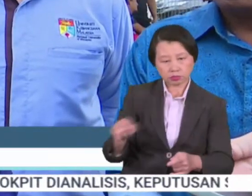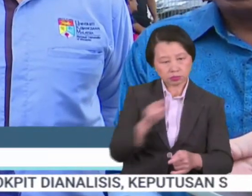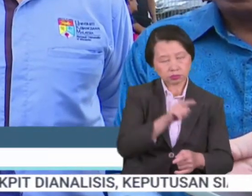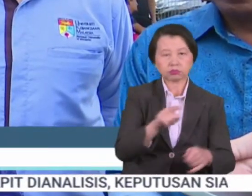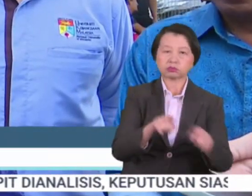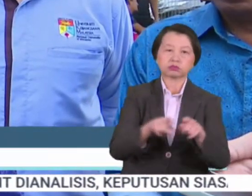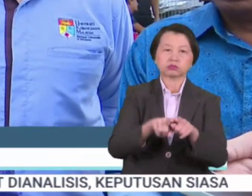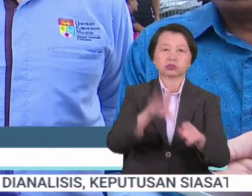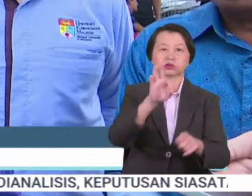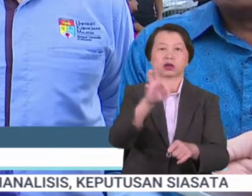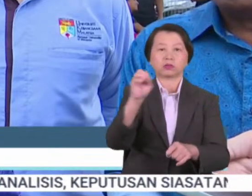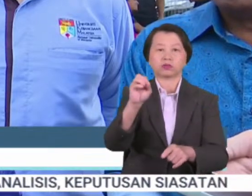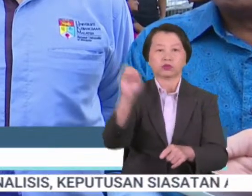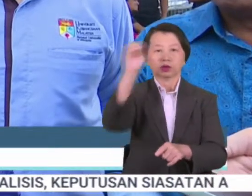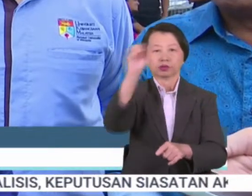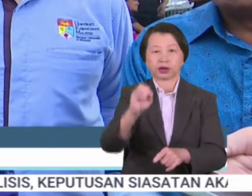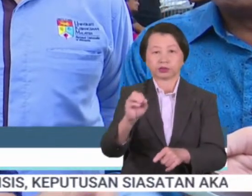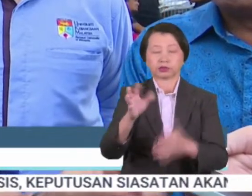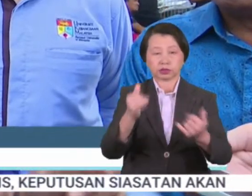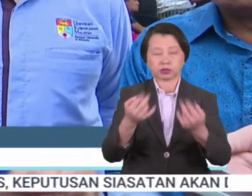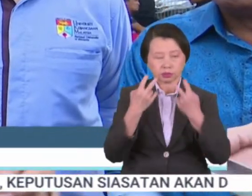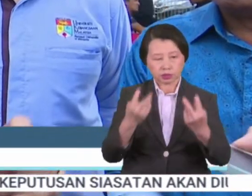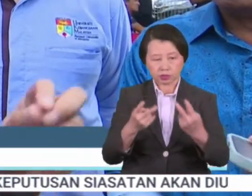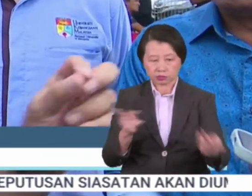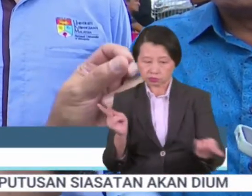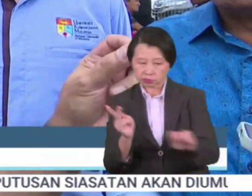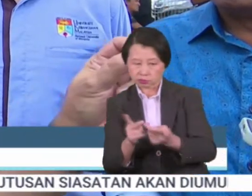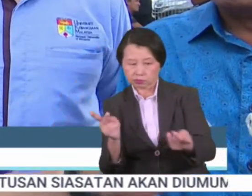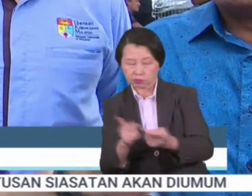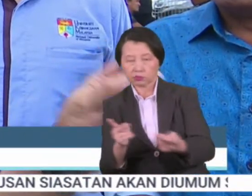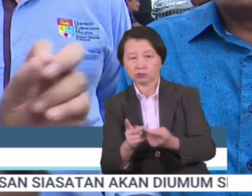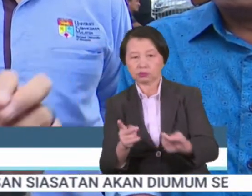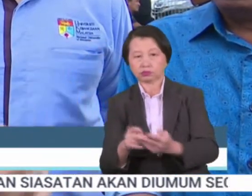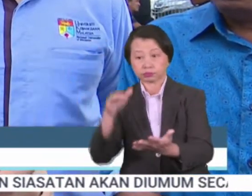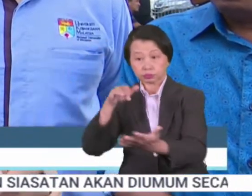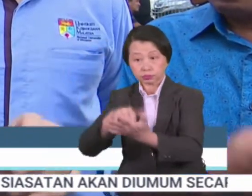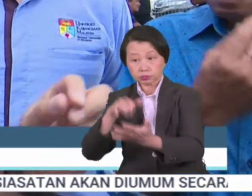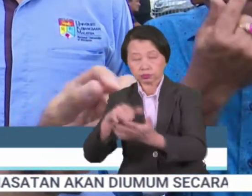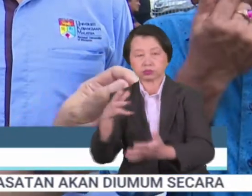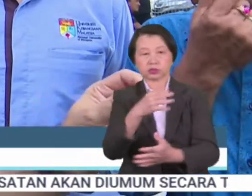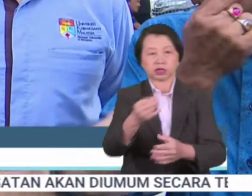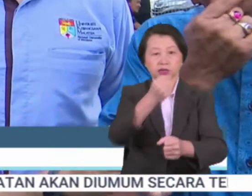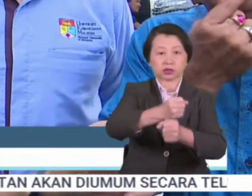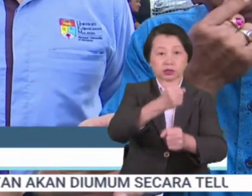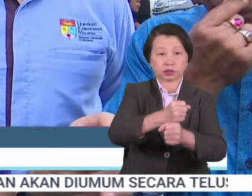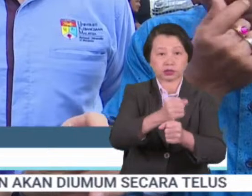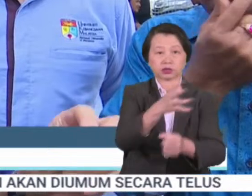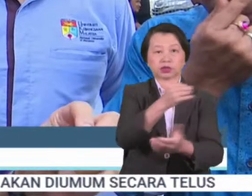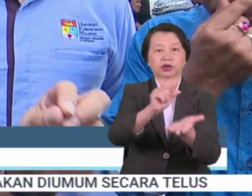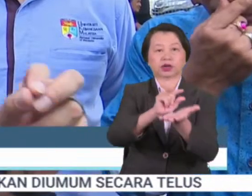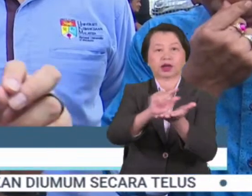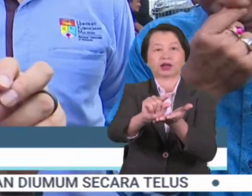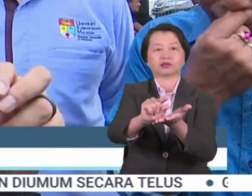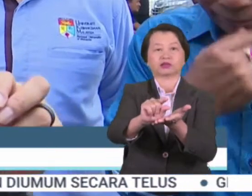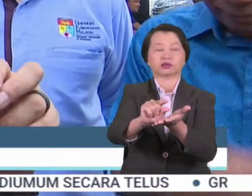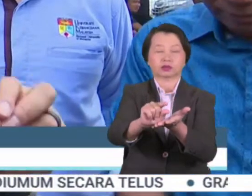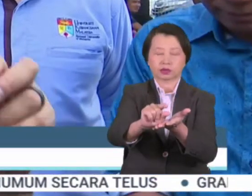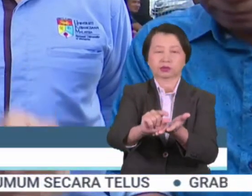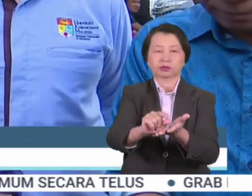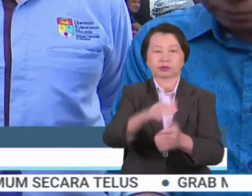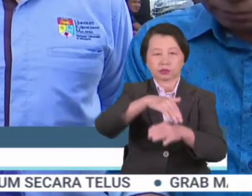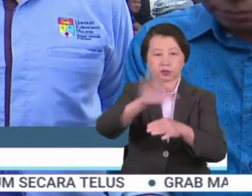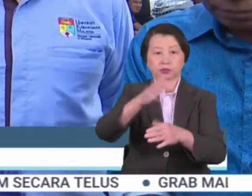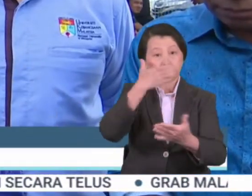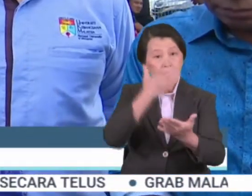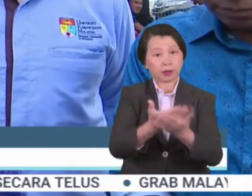tumpuan kita sekarang ialah nak lihat pemadanan antara yang belajar dengan kerja dan gaji yang yang